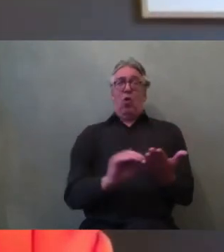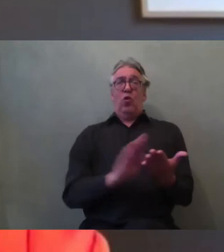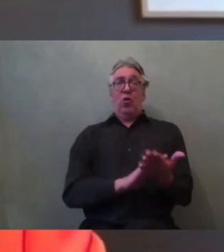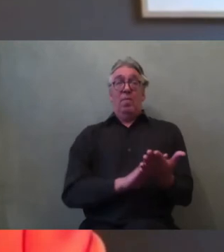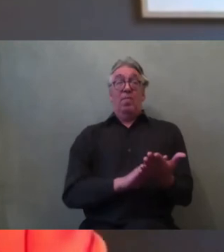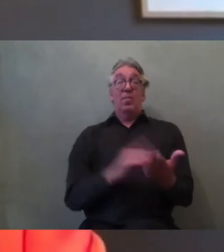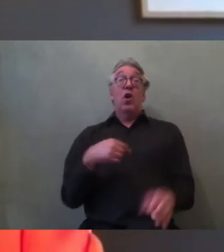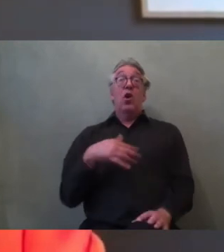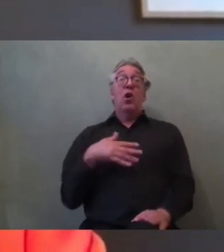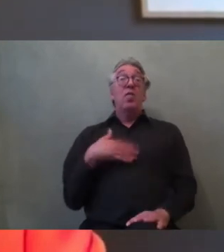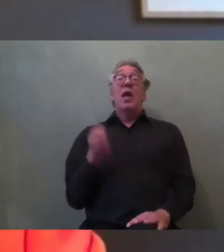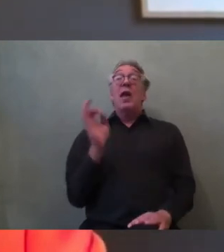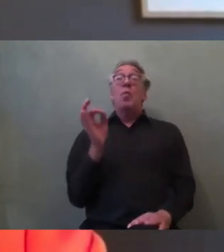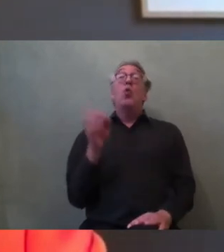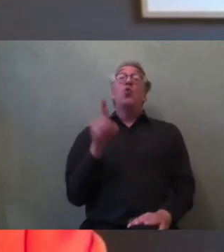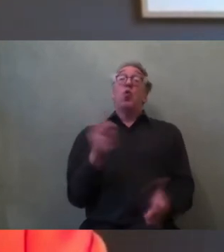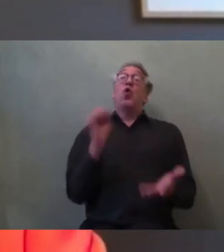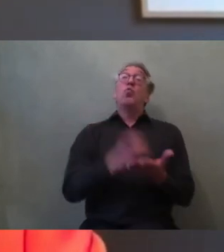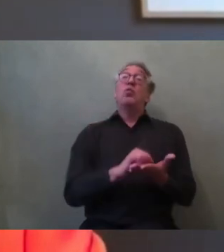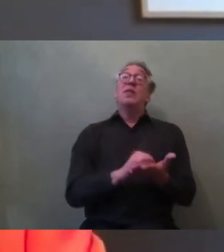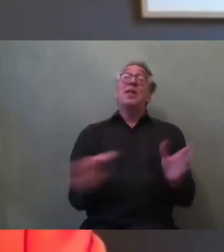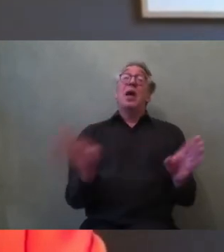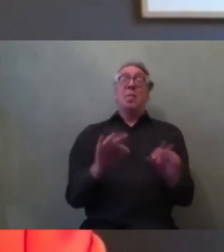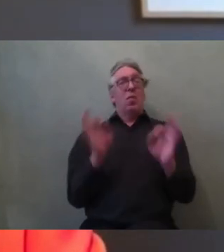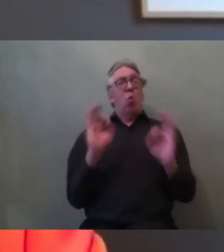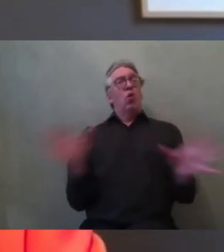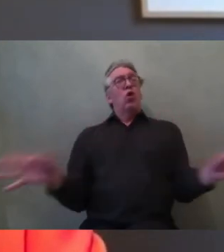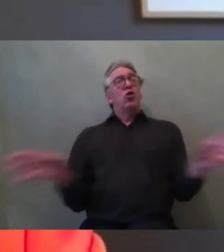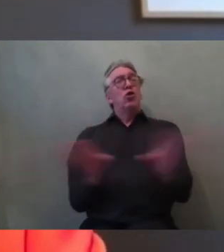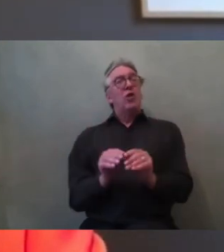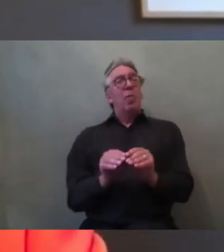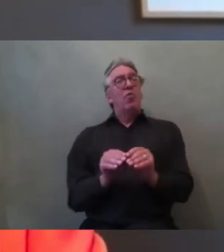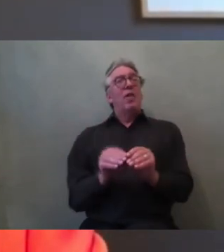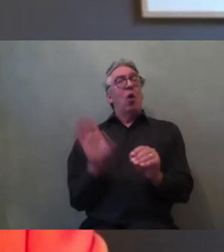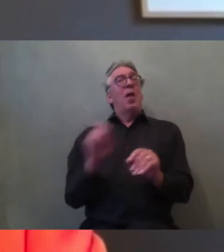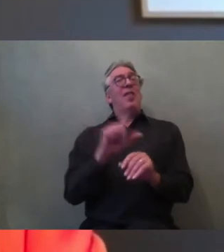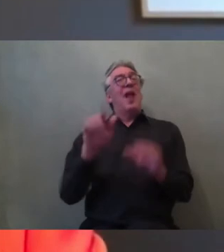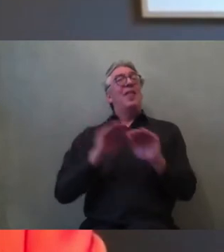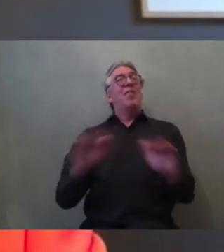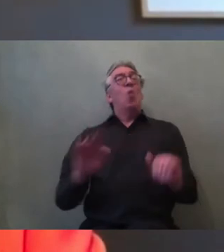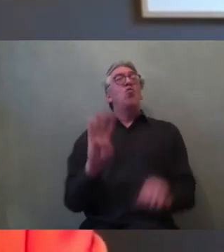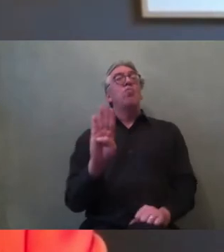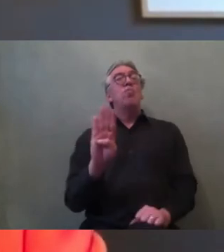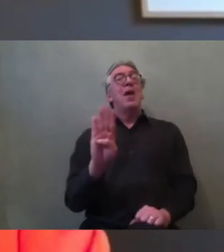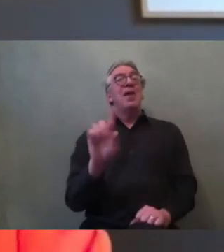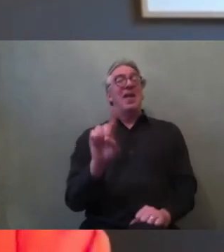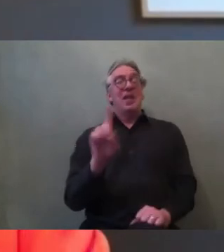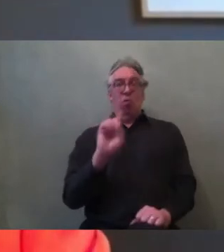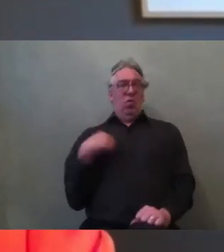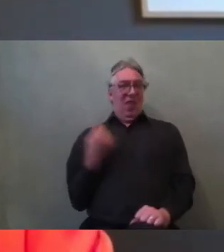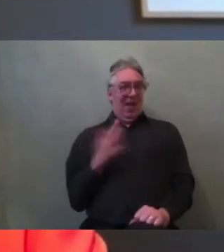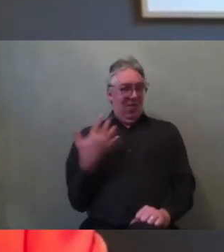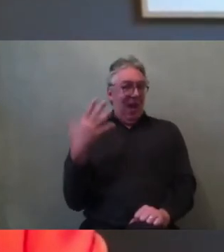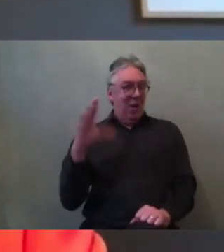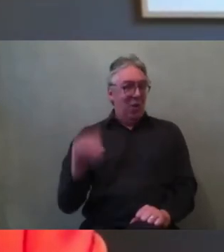mooi dat het gepubliceerd is samen met zo'n mooie samenvatting op taalniveau B1. Dat zouden we eigenlijk veel vaker moeten doen. Ik vond het zelf eigenlijk ook